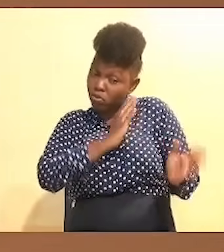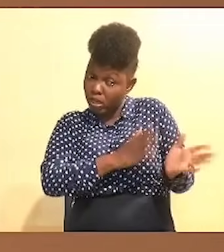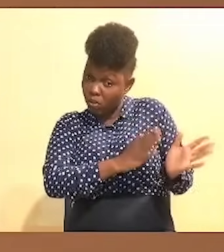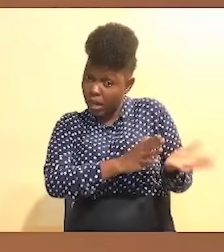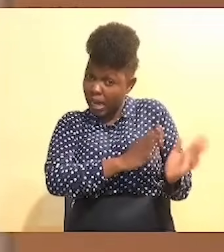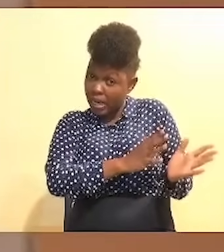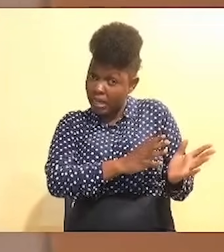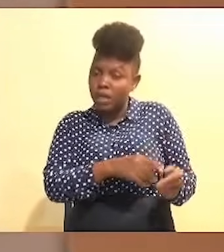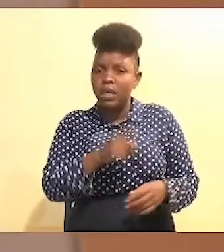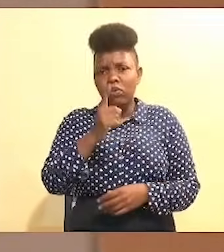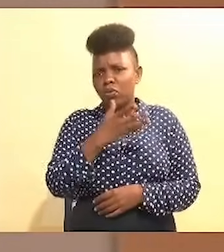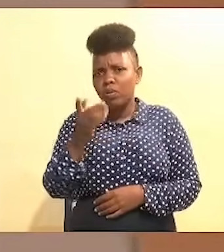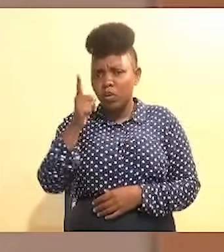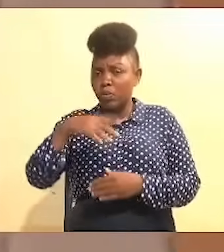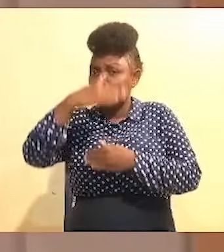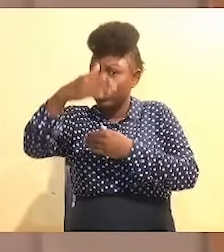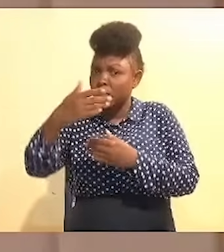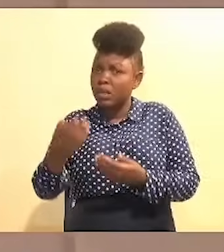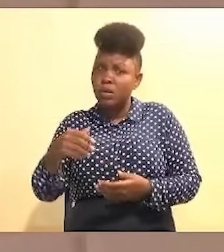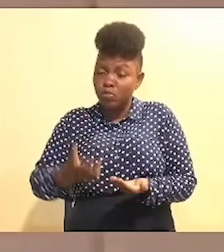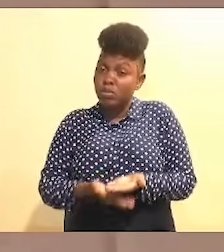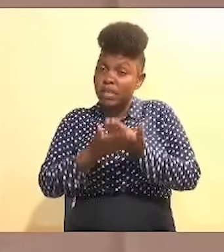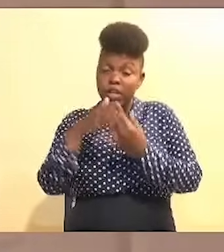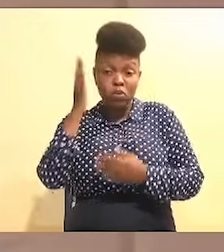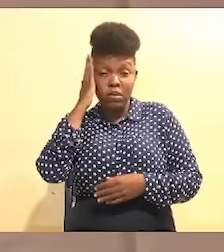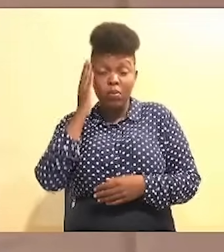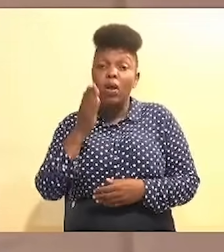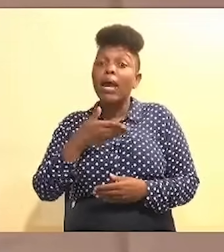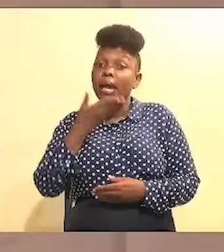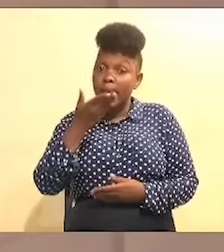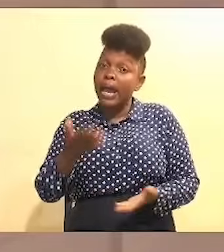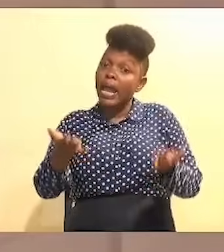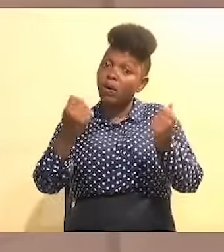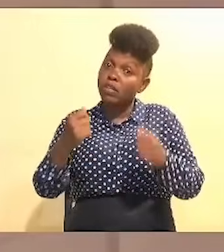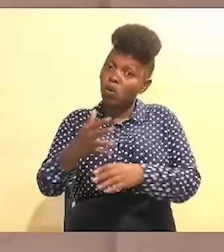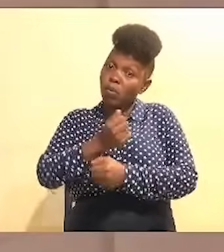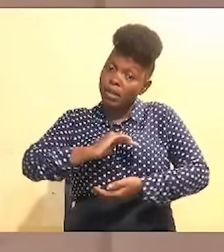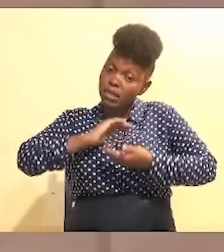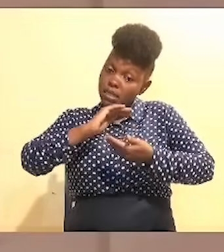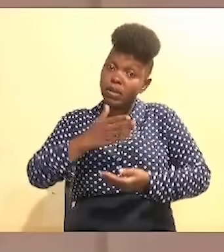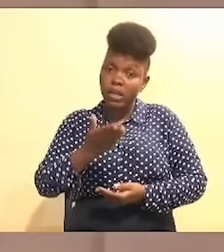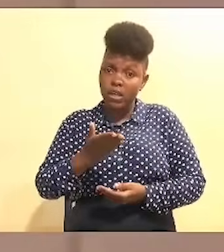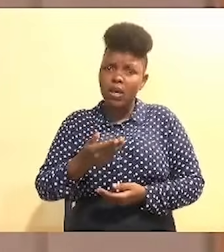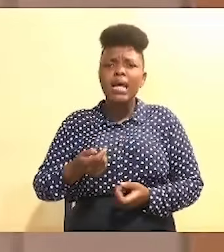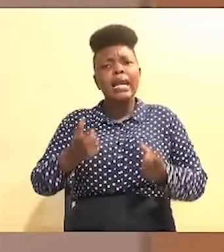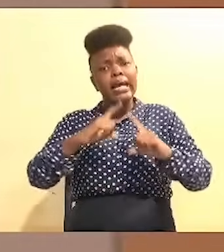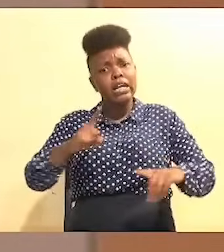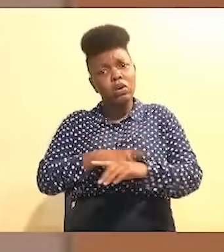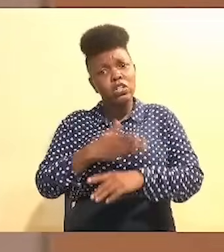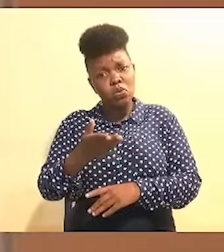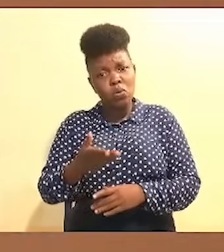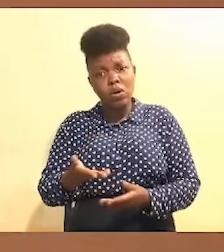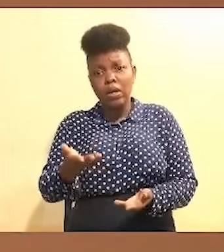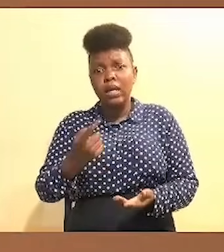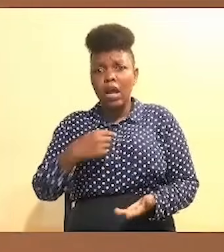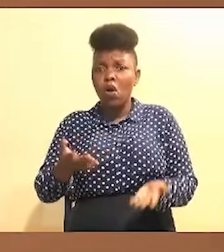Ikiwa kuna mwingine yuko kule nje, mtatusaidia kumtambua ili naye aweze kupata zawadi hiyo. Lakini wakati huo pia niweze kuwashukuru